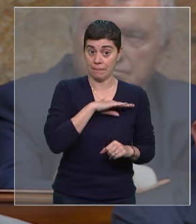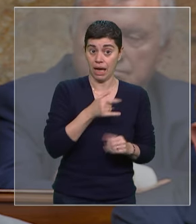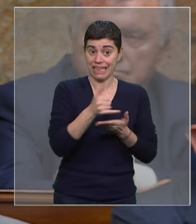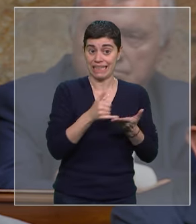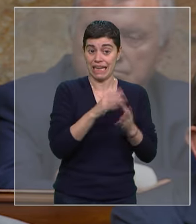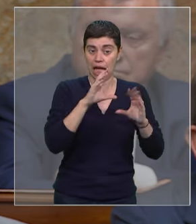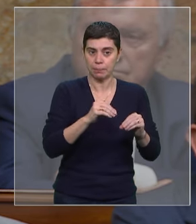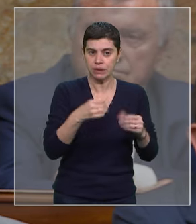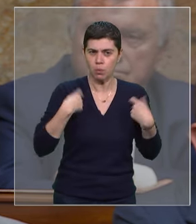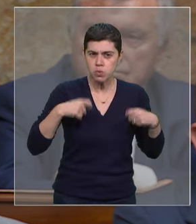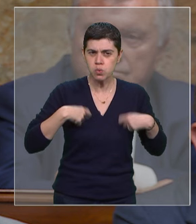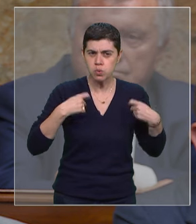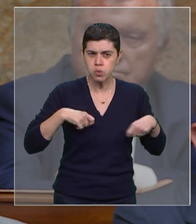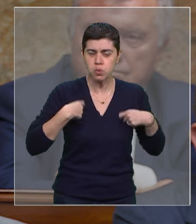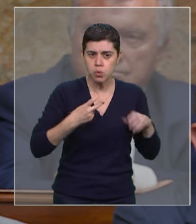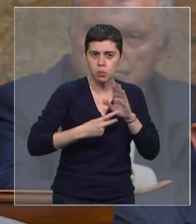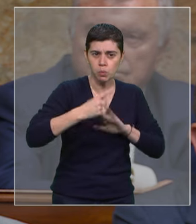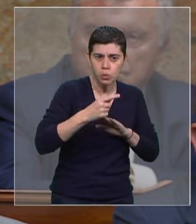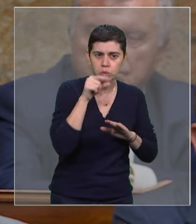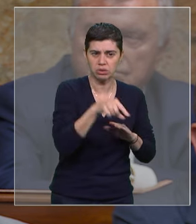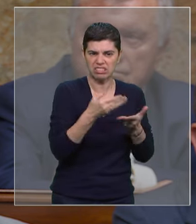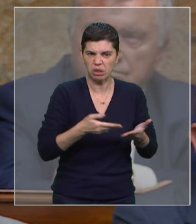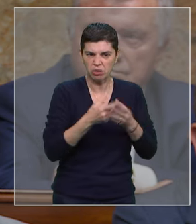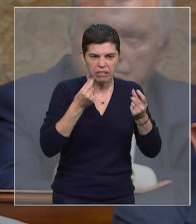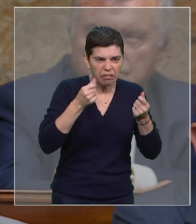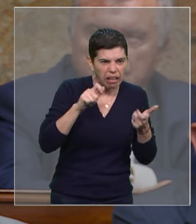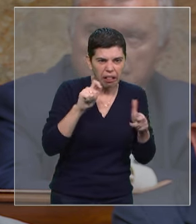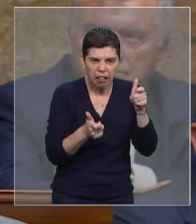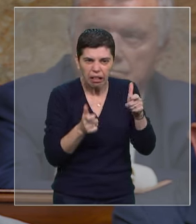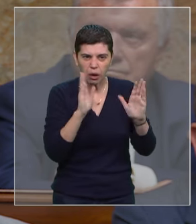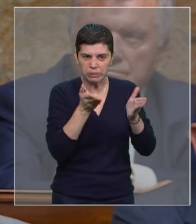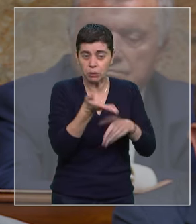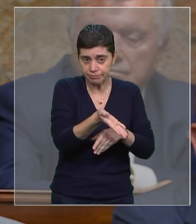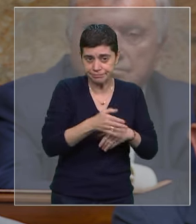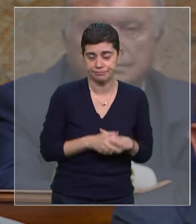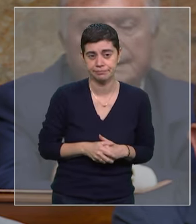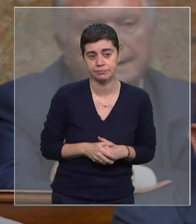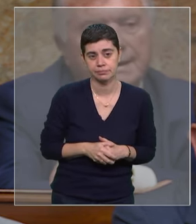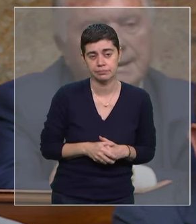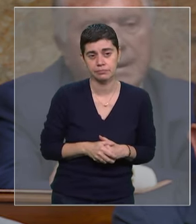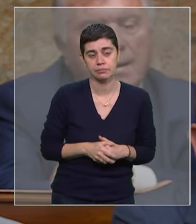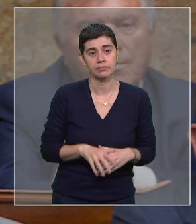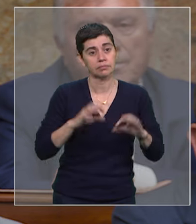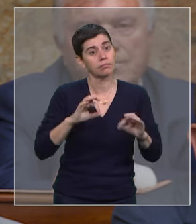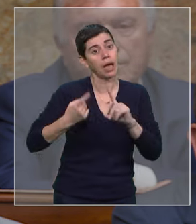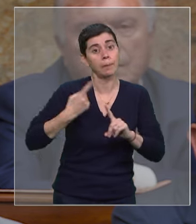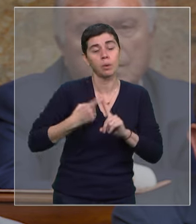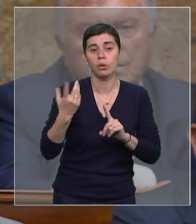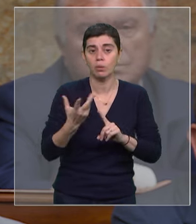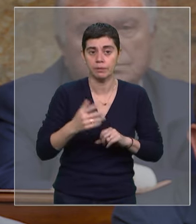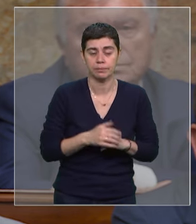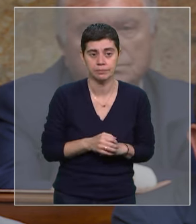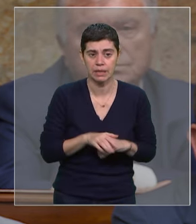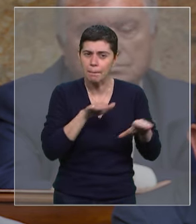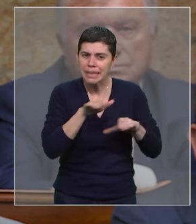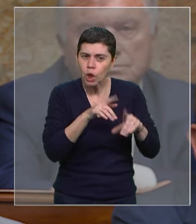expliquent la situation financière dégradée dans laquelle se trouvent nos hôpitaux. Il est néanmoins impératif que la